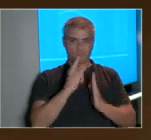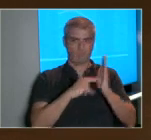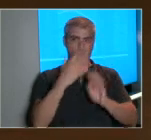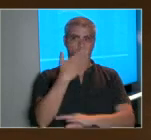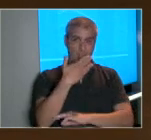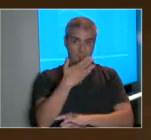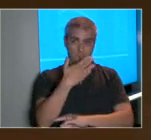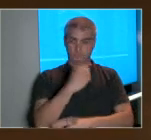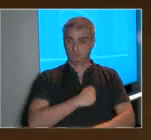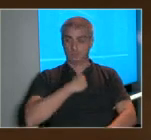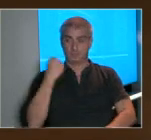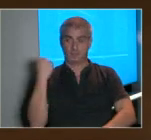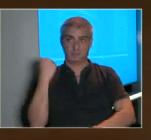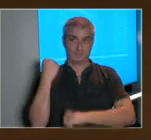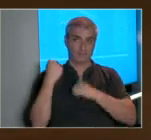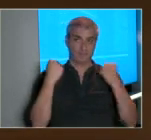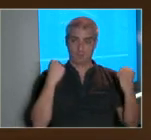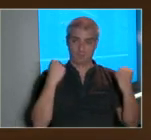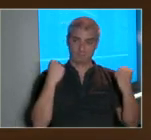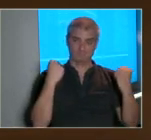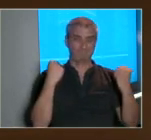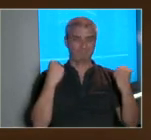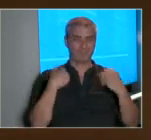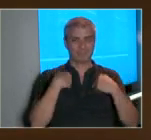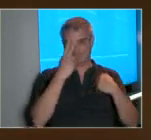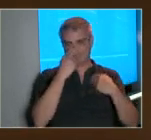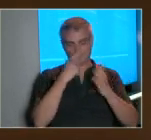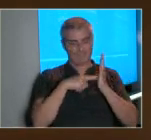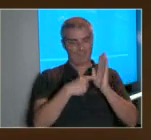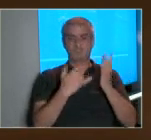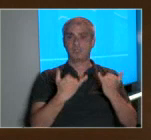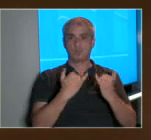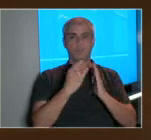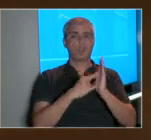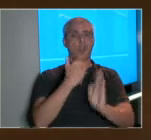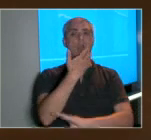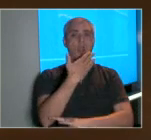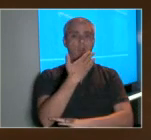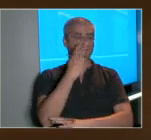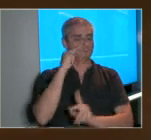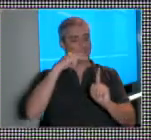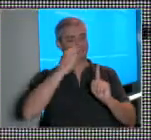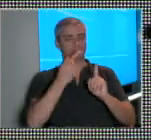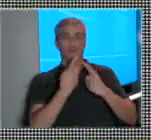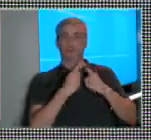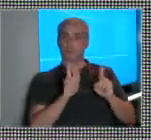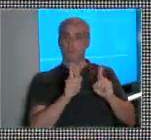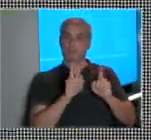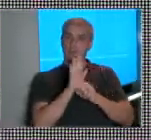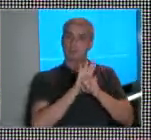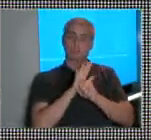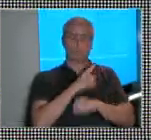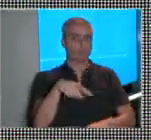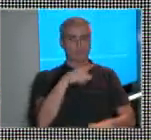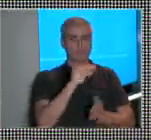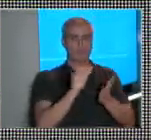הלאום, מימין ומשמאל. אני ניסיתי להציג לכם היום את חוק הלאום מזווית קצת שונה, לשכנע